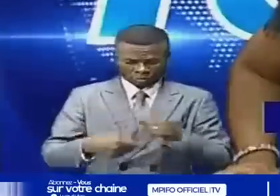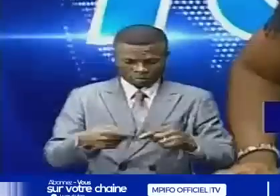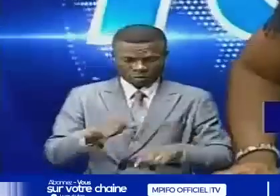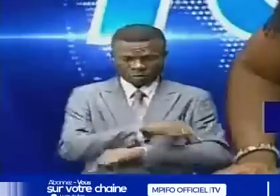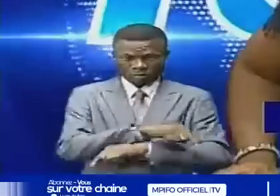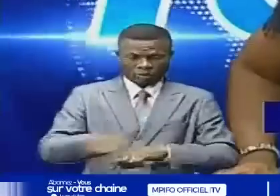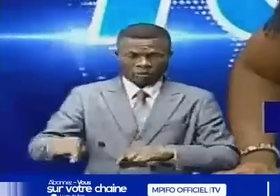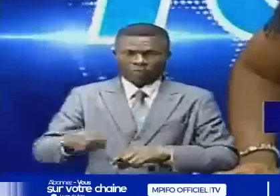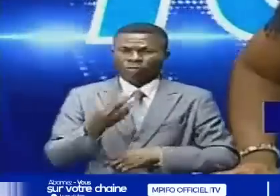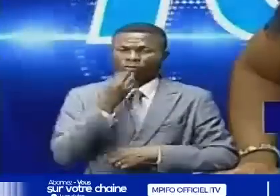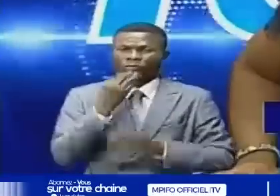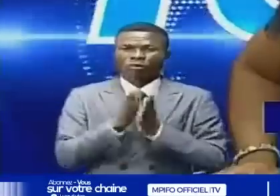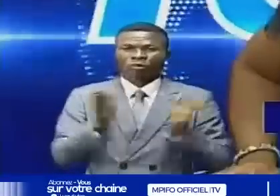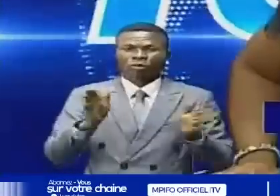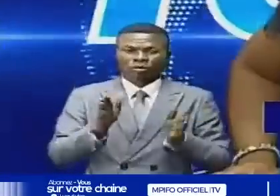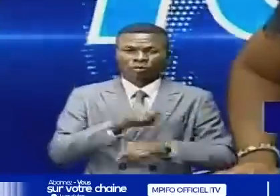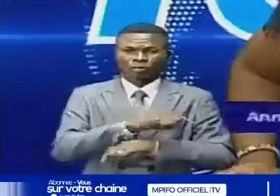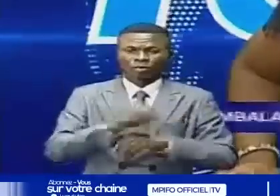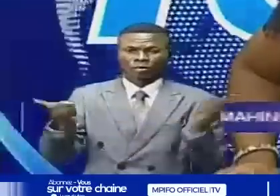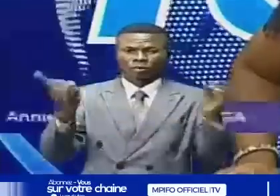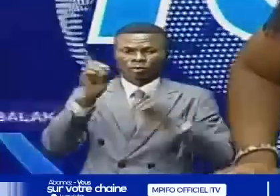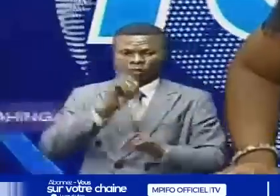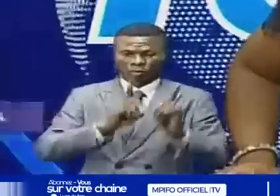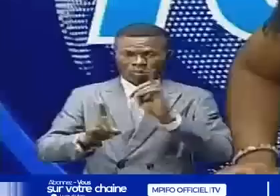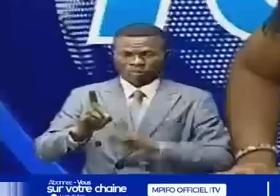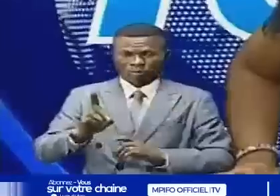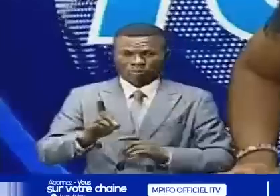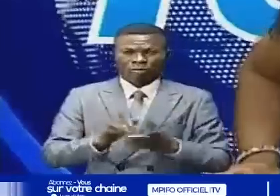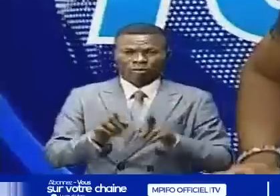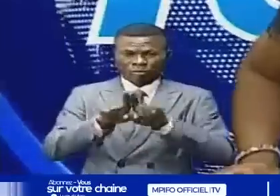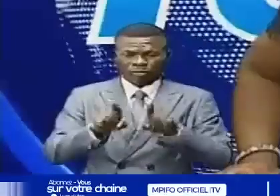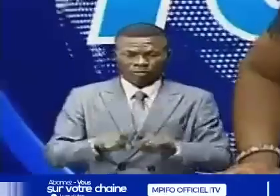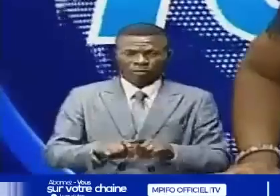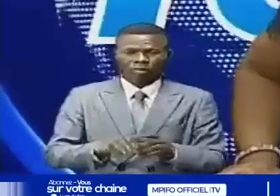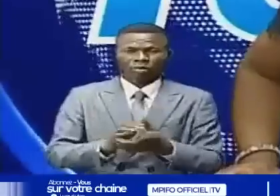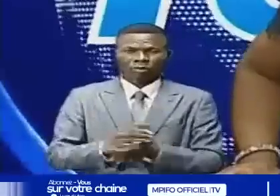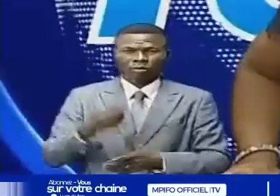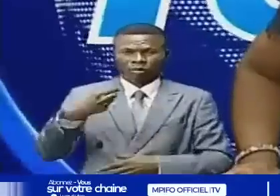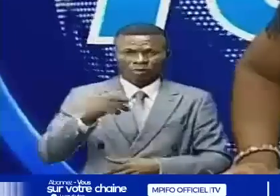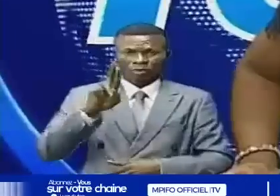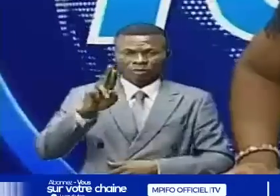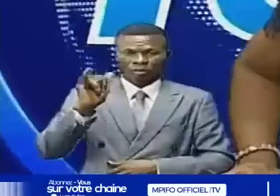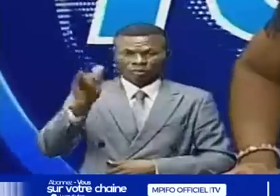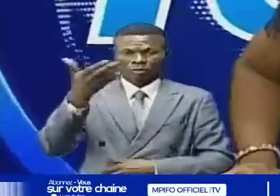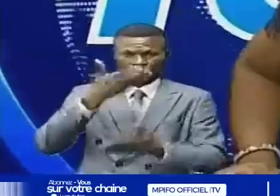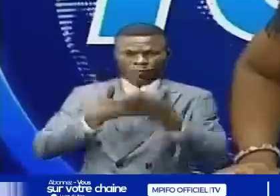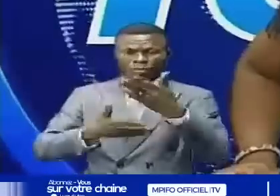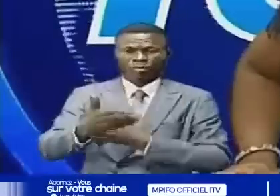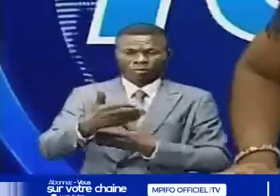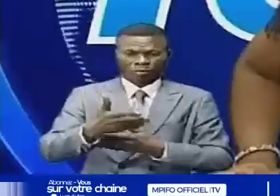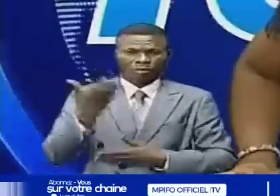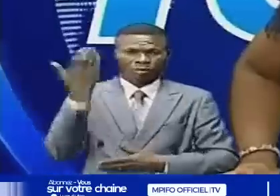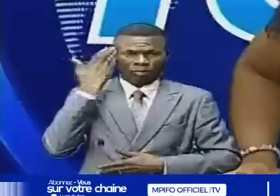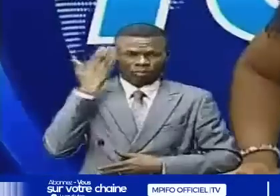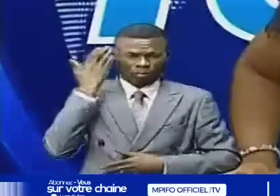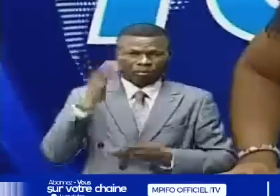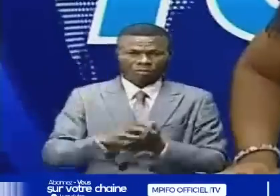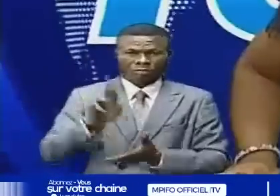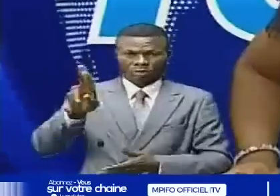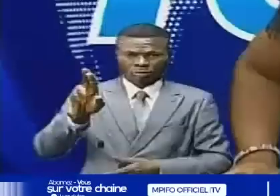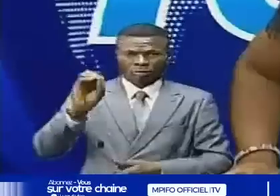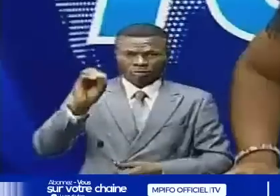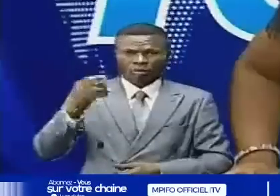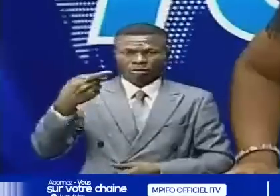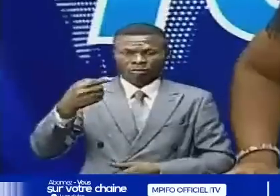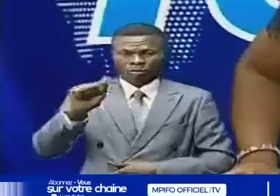à l'inspection générale de l'administration publique. Ikio Mbaka Jean-Pierre remplace Munganga Roger au poste de nouvel